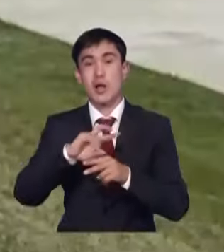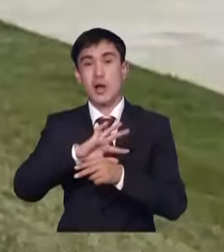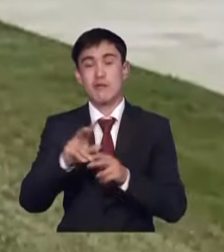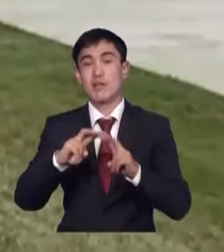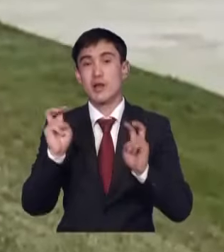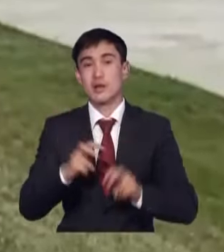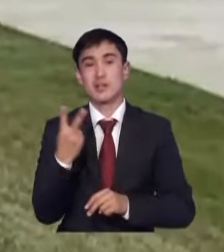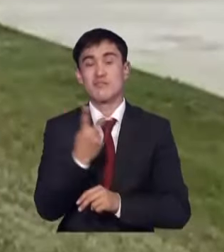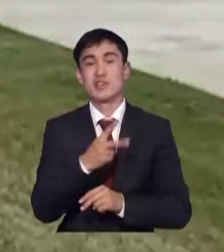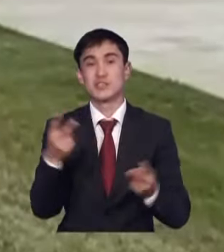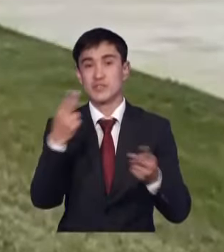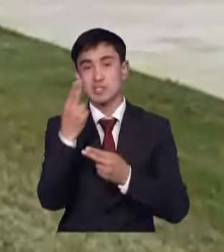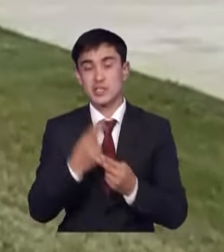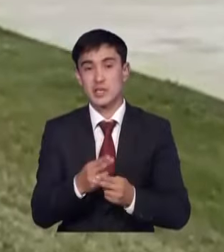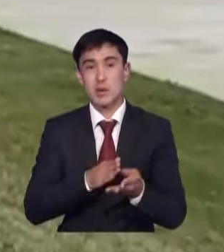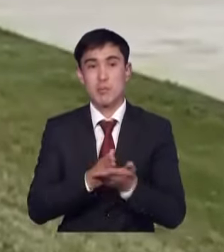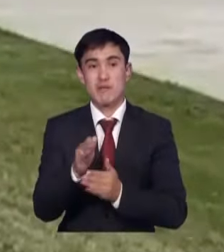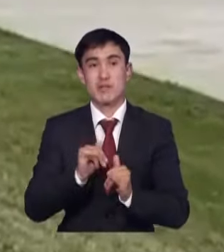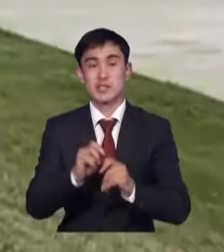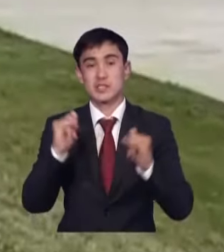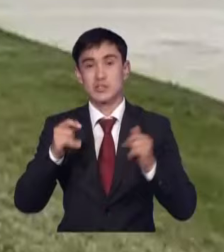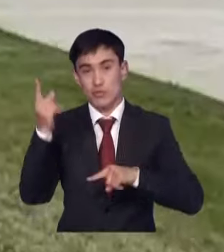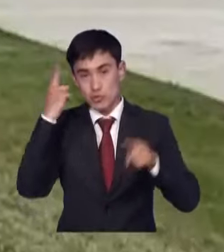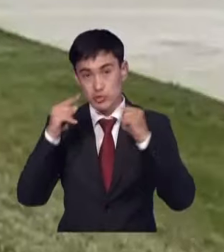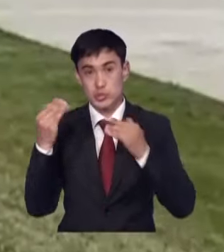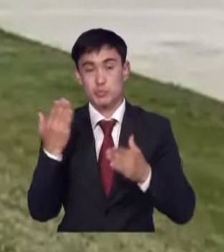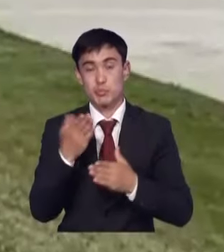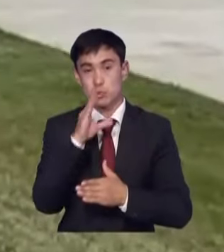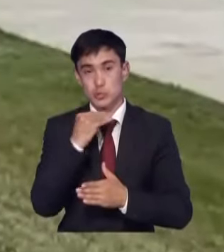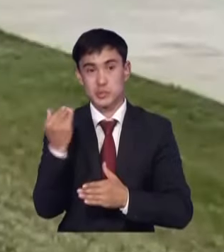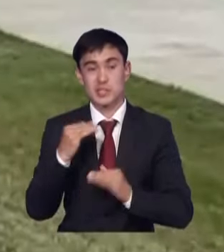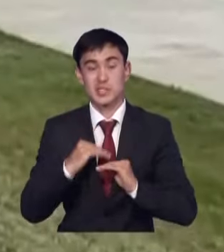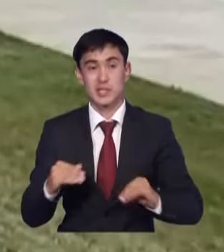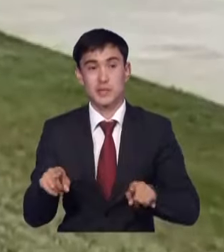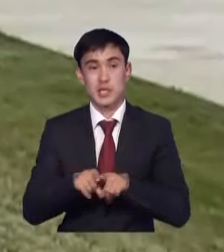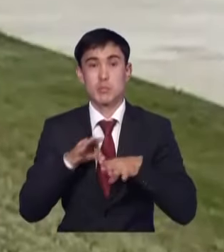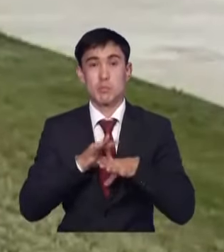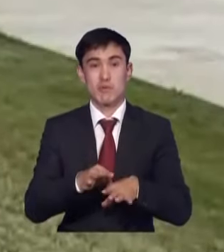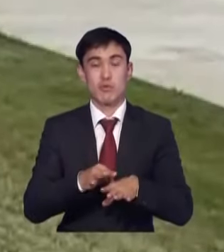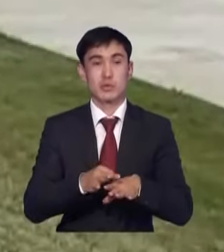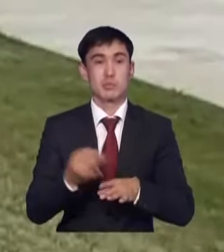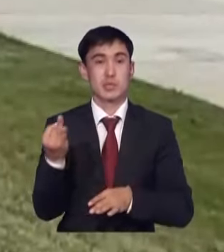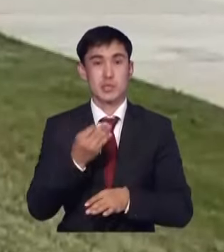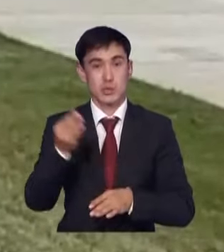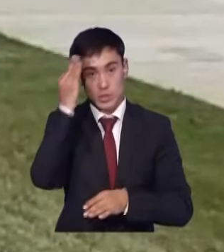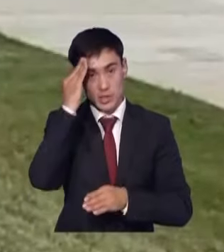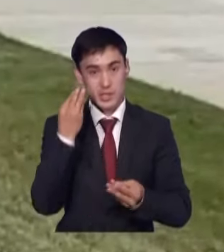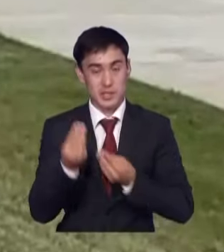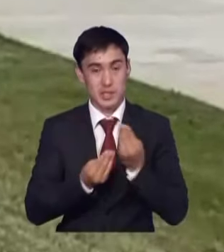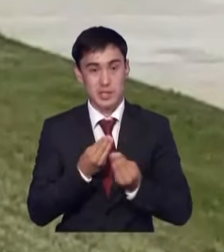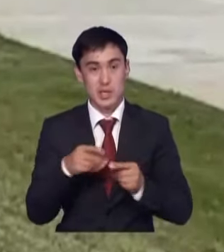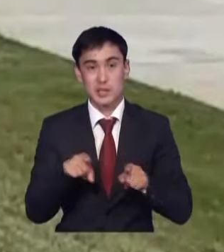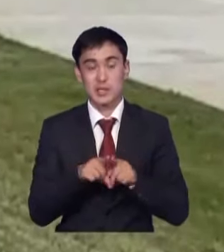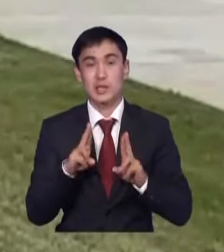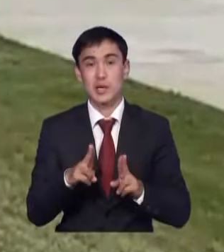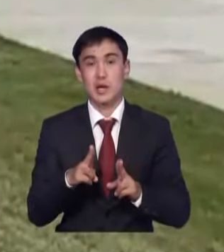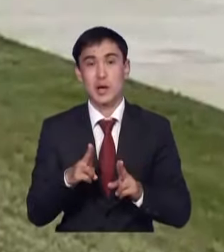многое другое. Все они направлены на раскрытие творческих способностей детей. Также мы проводим интеллектуальные игры, такие как «My